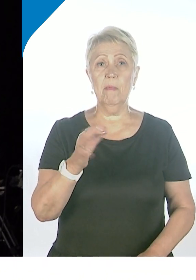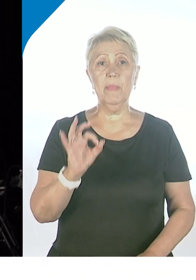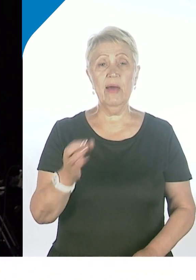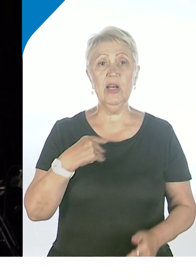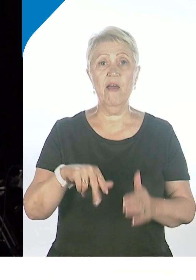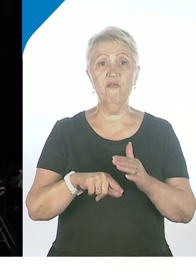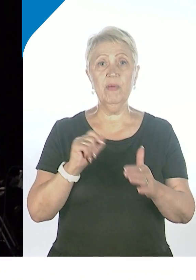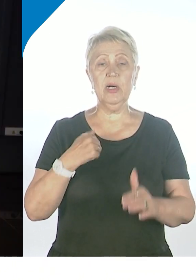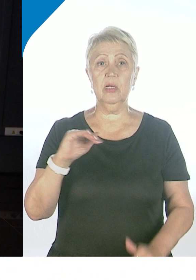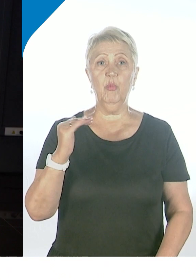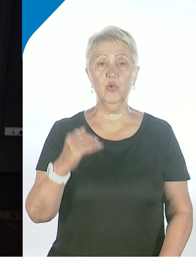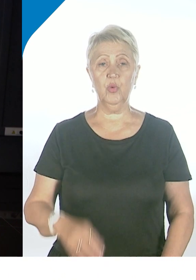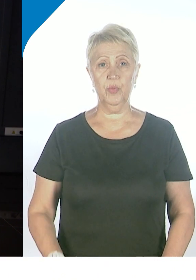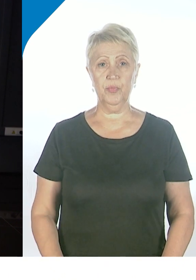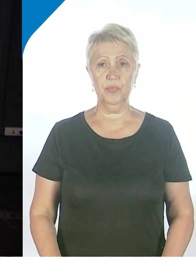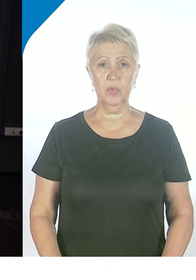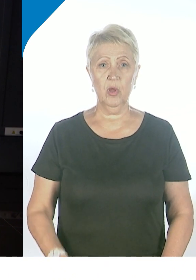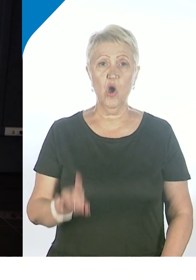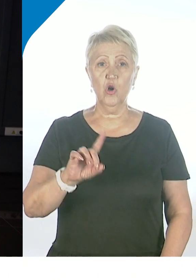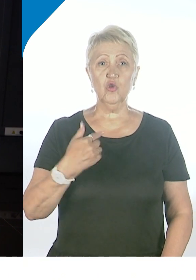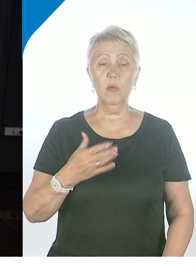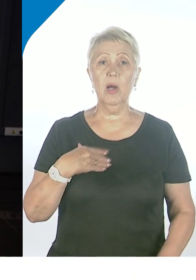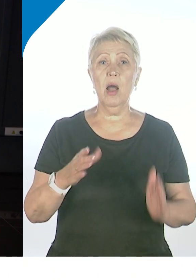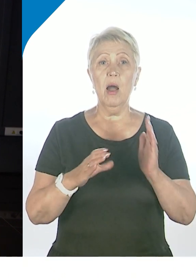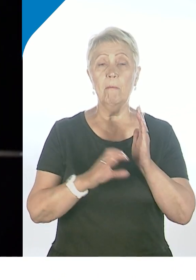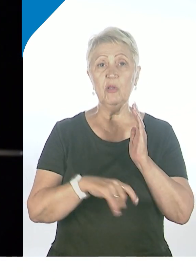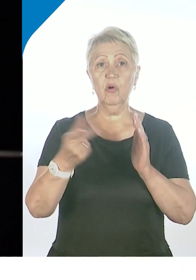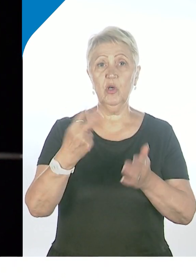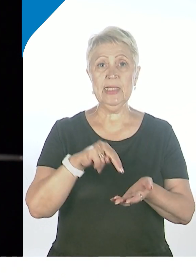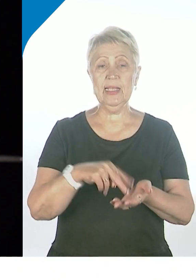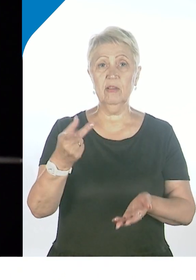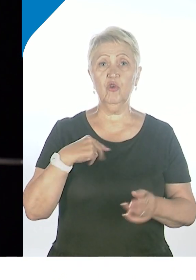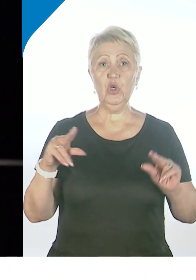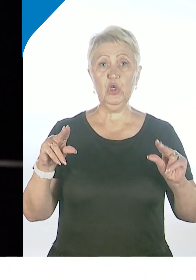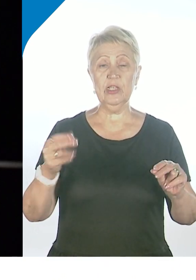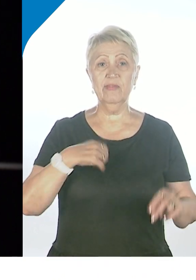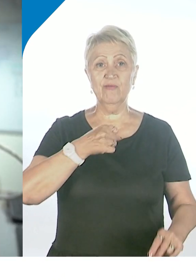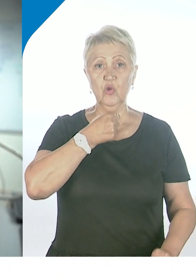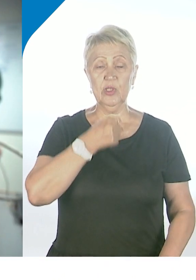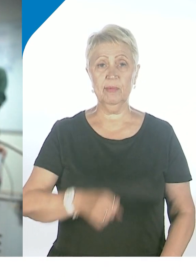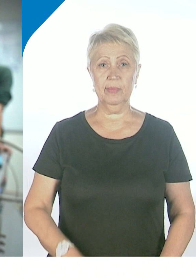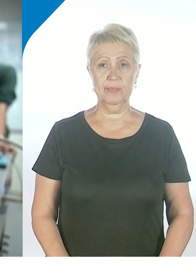выбор ребенку. Чтобы потом он стал счастливым взрослым? Обязательно.